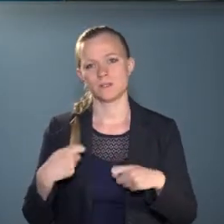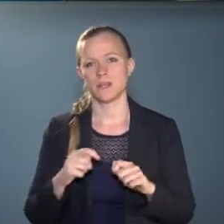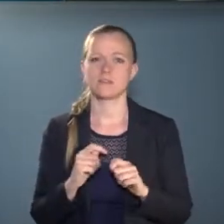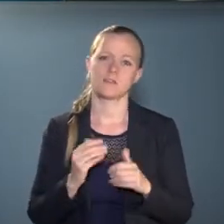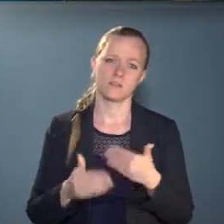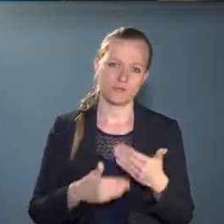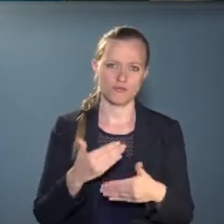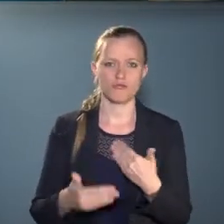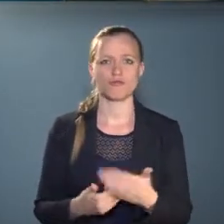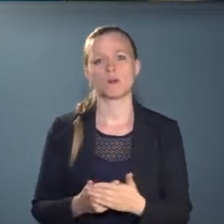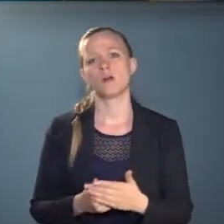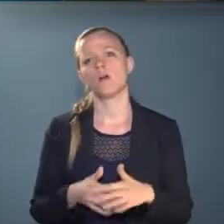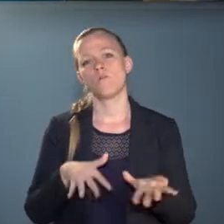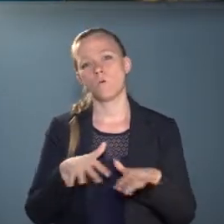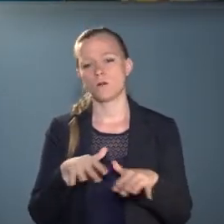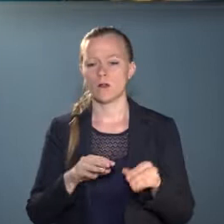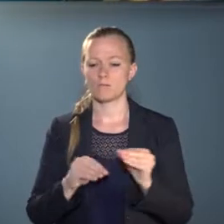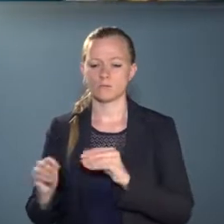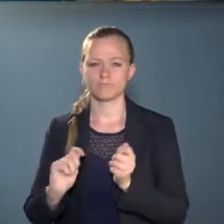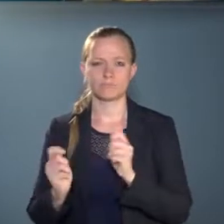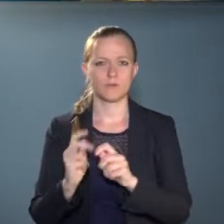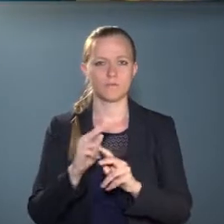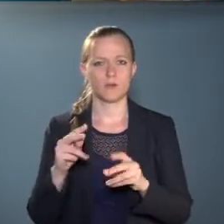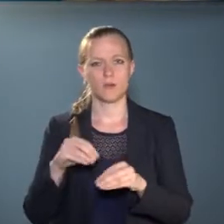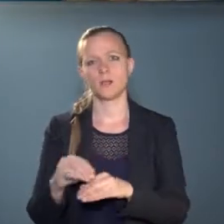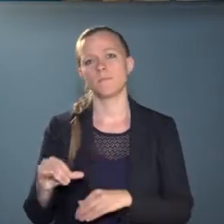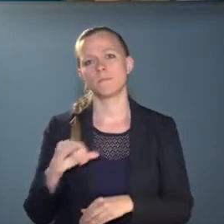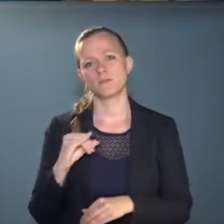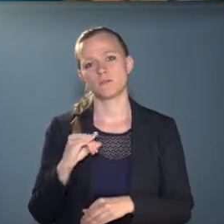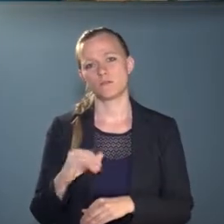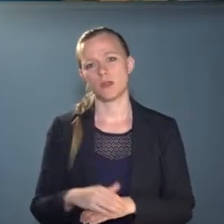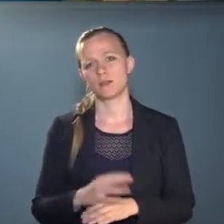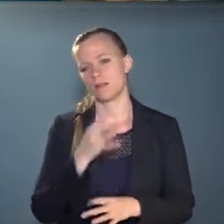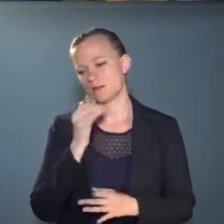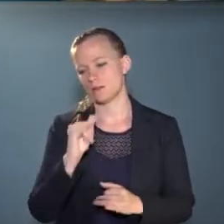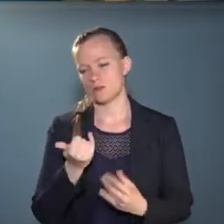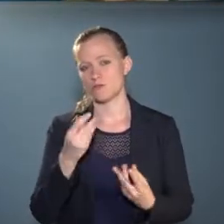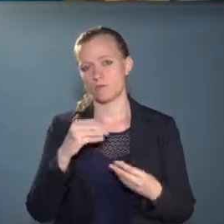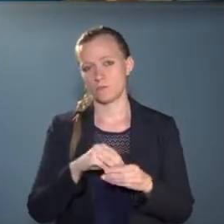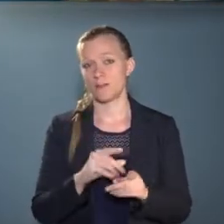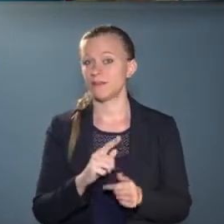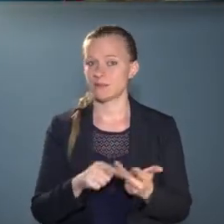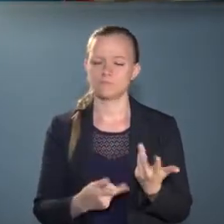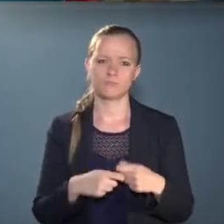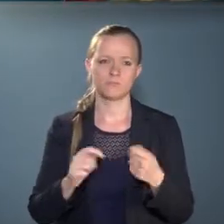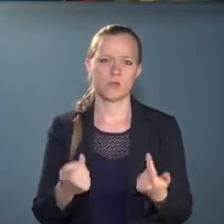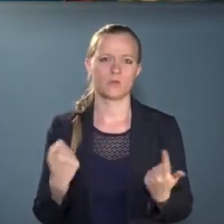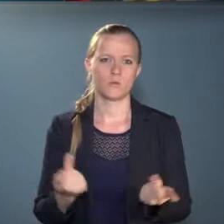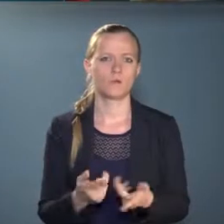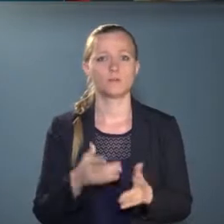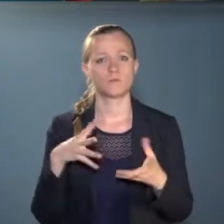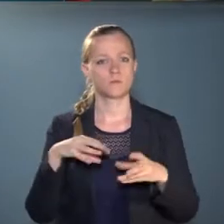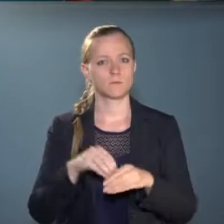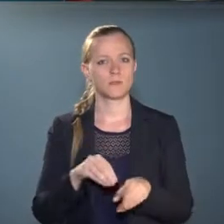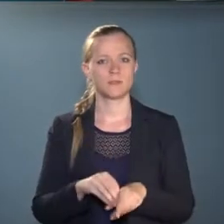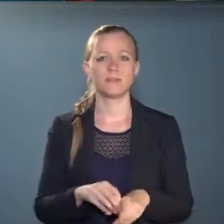járnak, forgalmi átcsoportosítással, nyilván biztonsági kérdéseket is felvet, de ezeket megoldjuk, és bízunk abba,